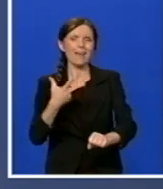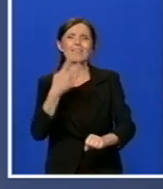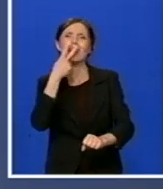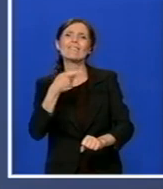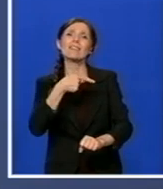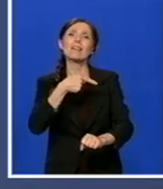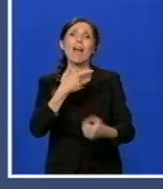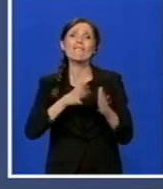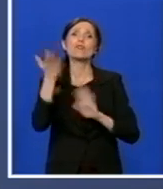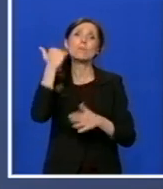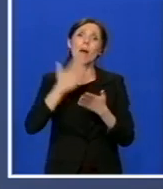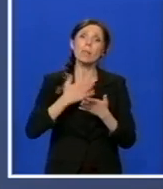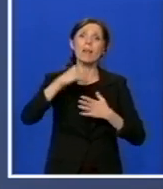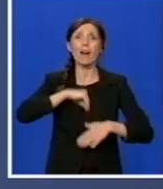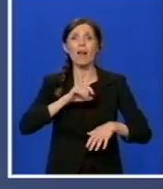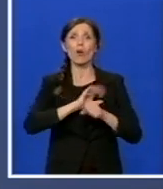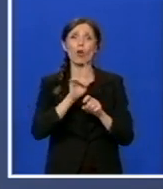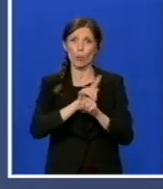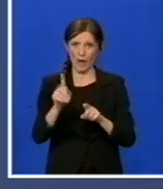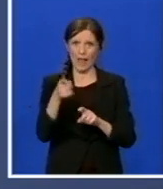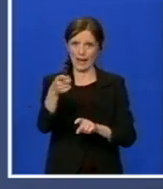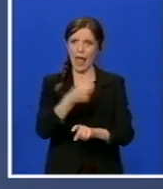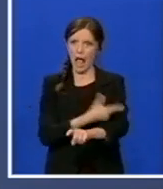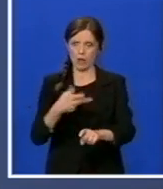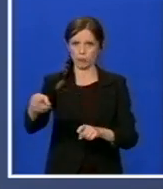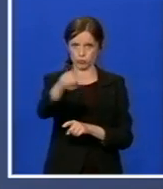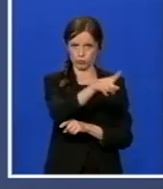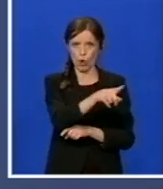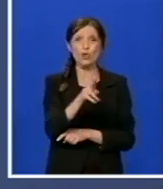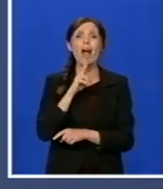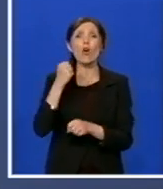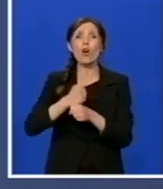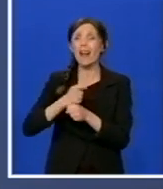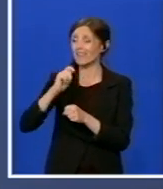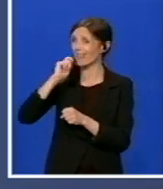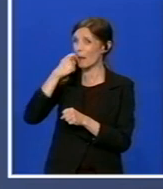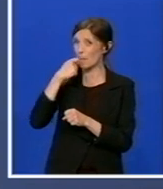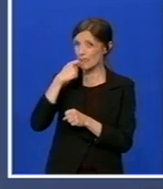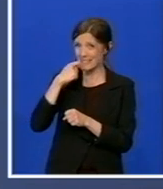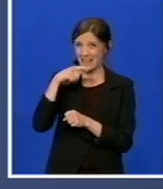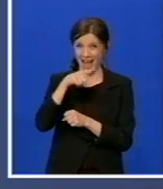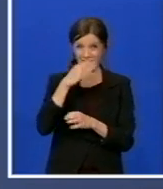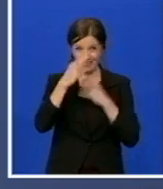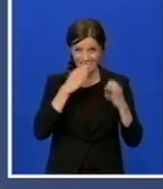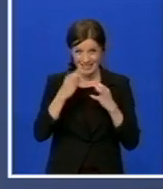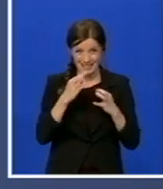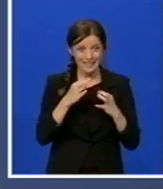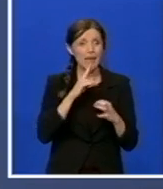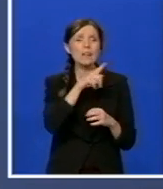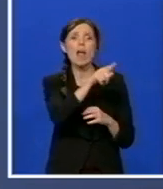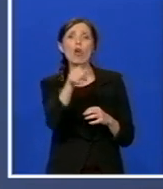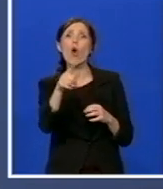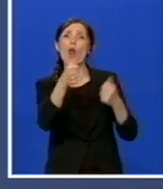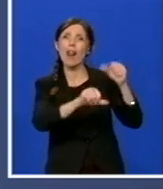pitanju PCR testiranje, svim laboratorijama koje su priložile zahtev da bi